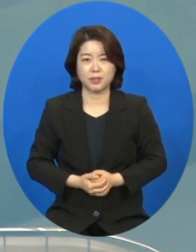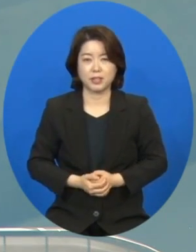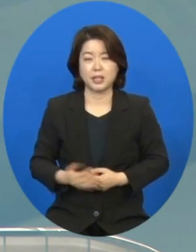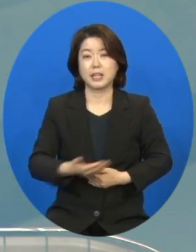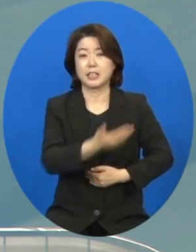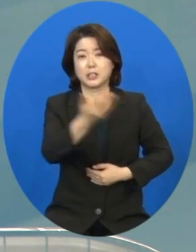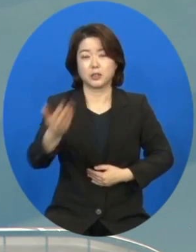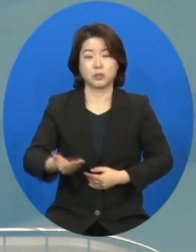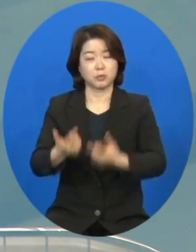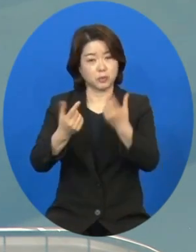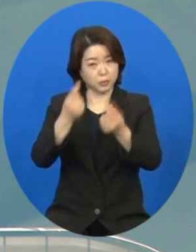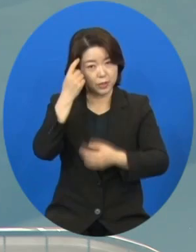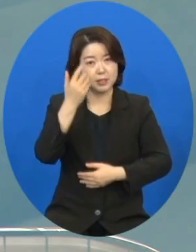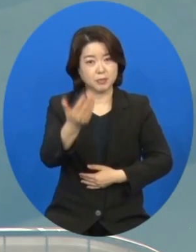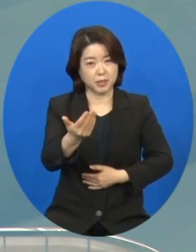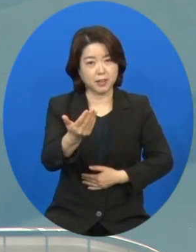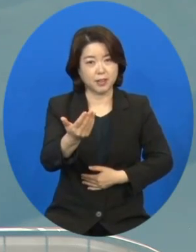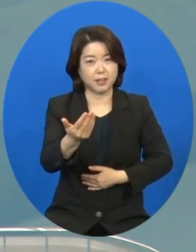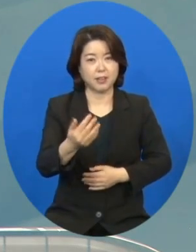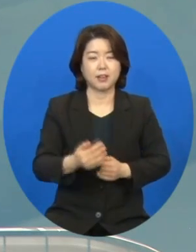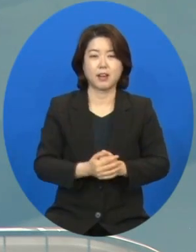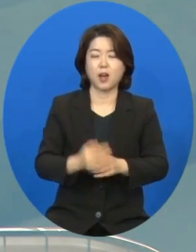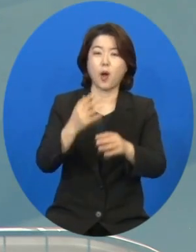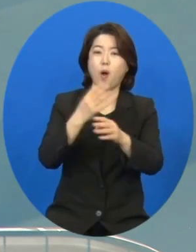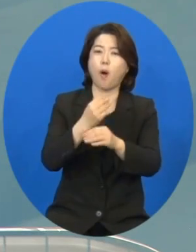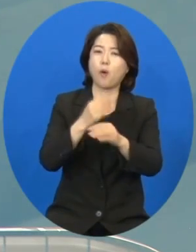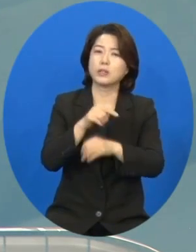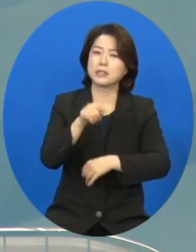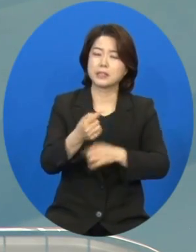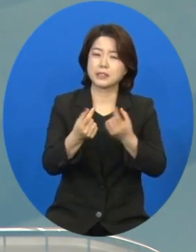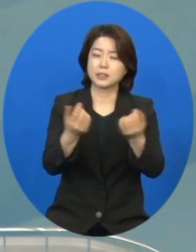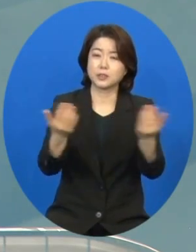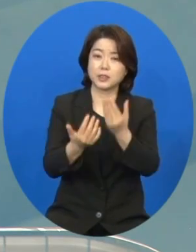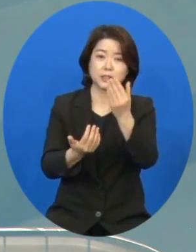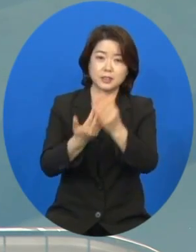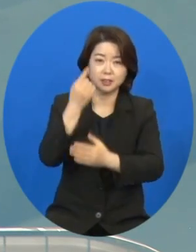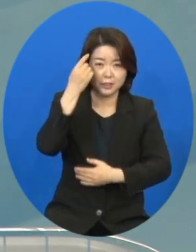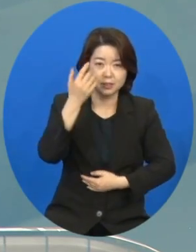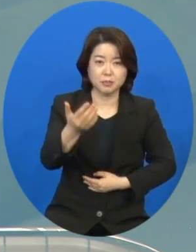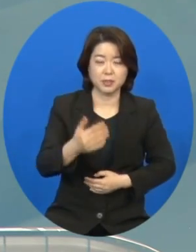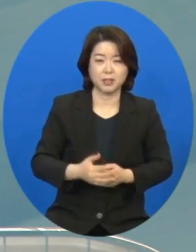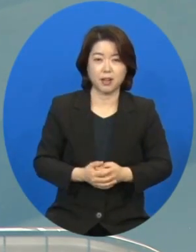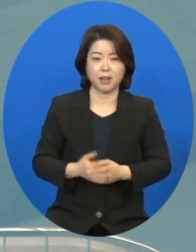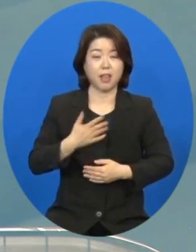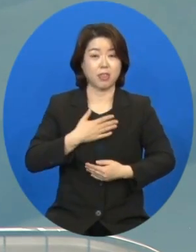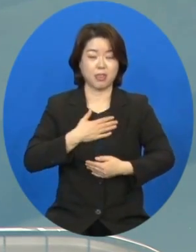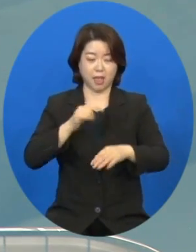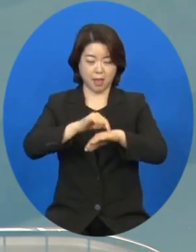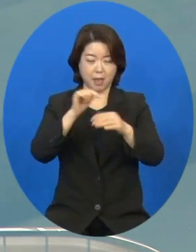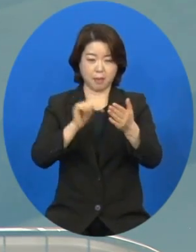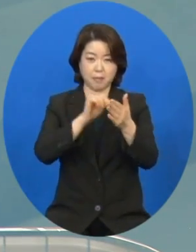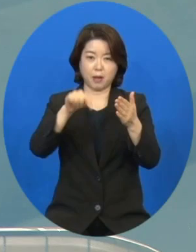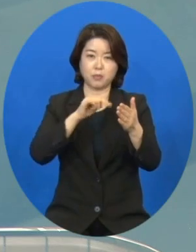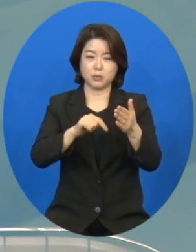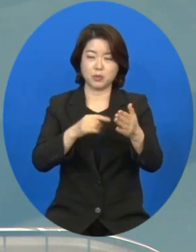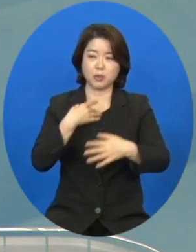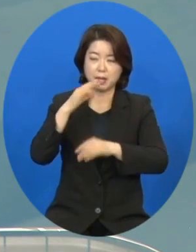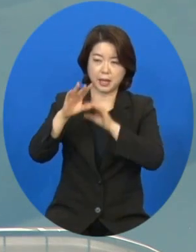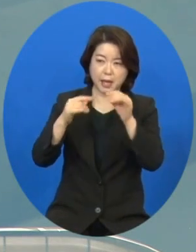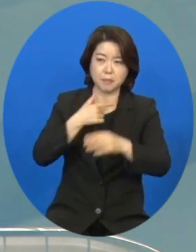여러분도 그렇습니까? 언제 그런 일이 일어났나요? 내 마음의 갈망이